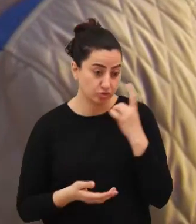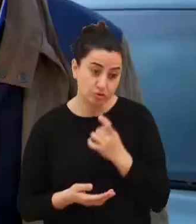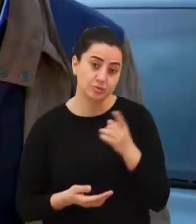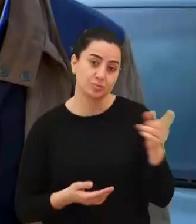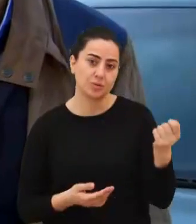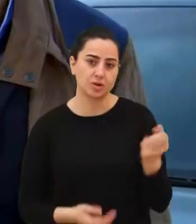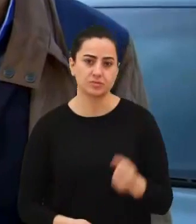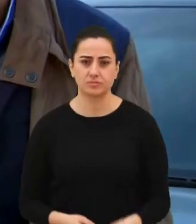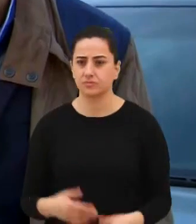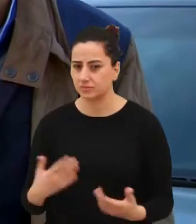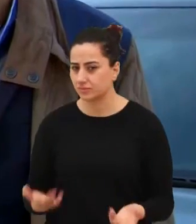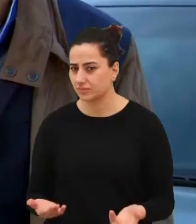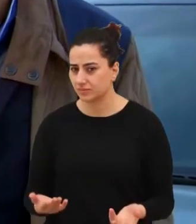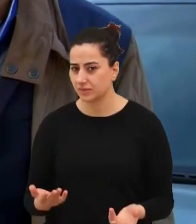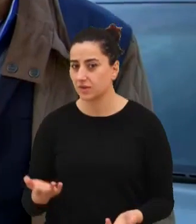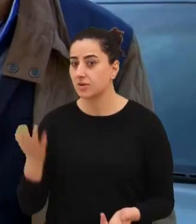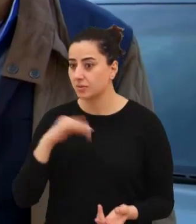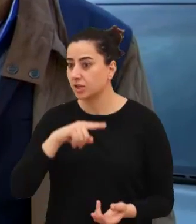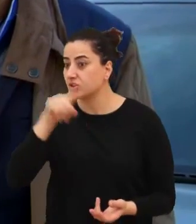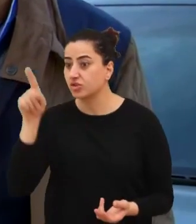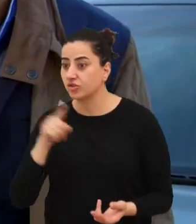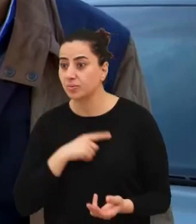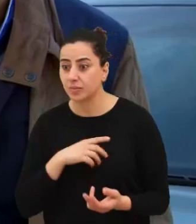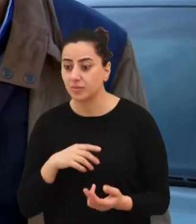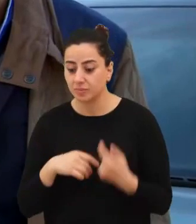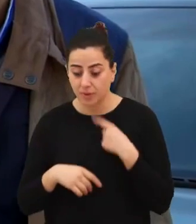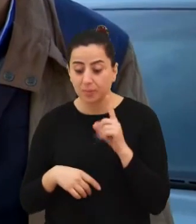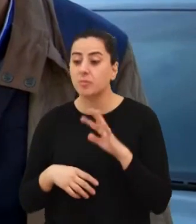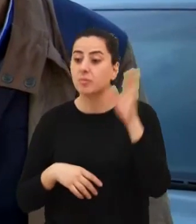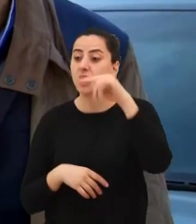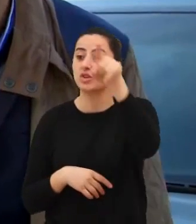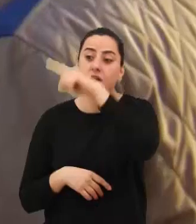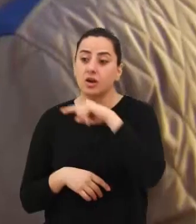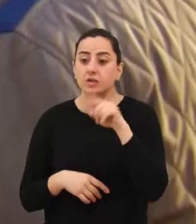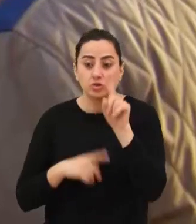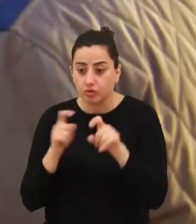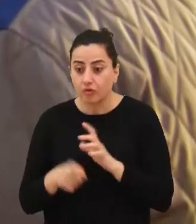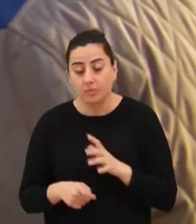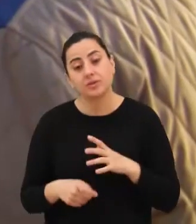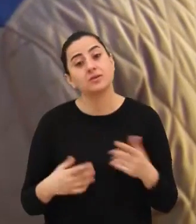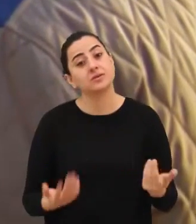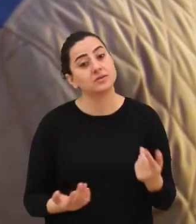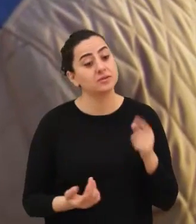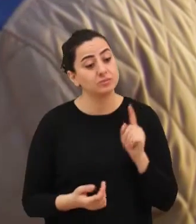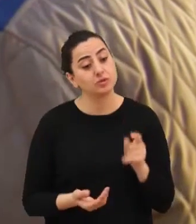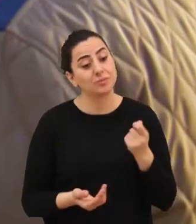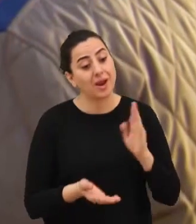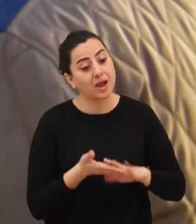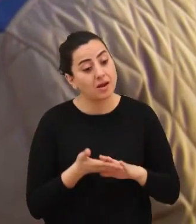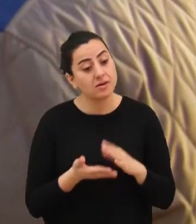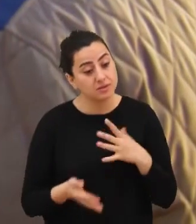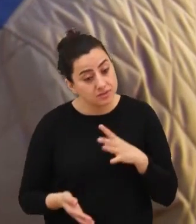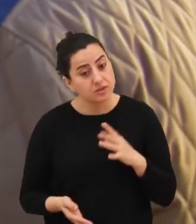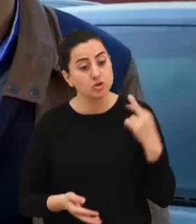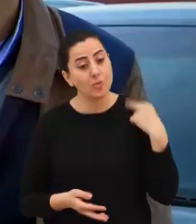alın. Bir dakika bir dakika. Ne yani? Şimdi senden benden başka birileri bilgi mi alıyor? Dedim ya efendim. Bu bilgi ücrete tabi.